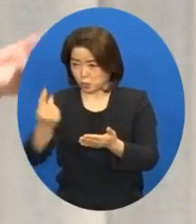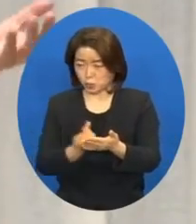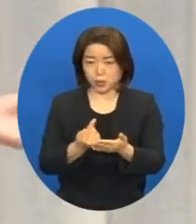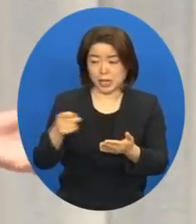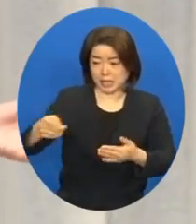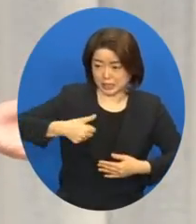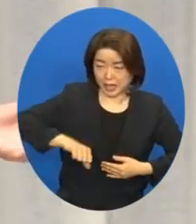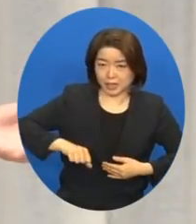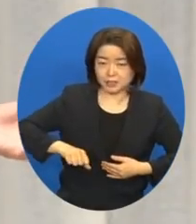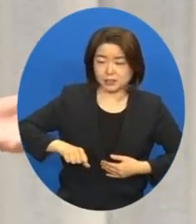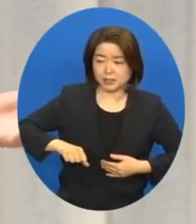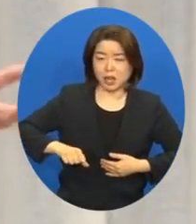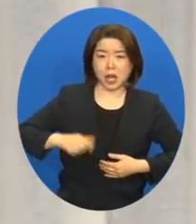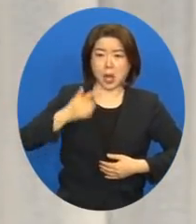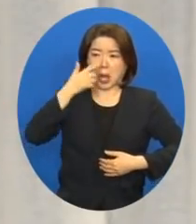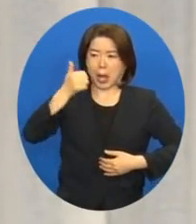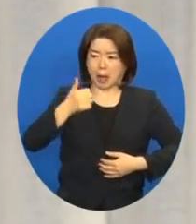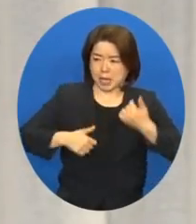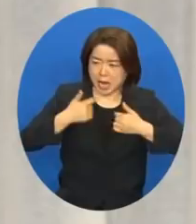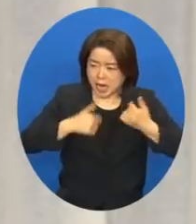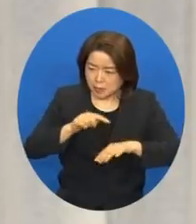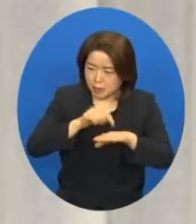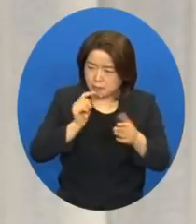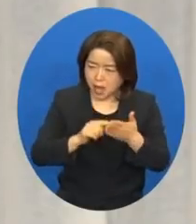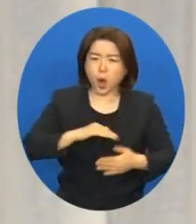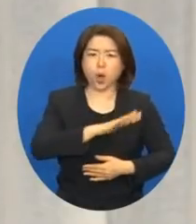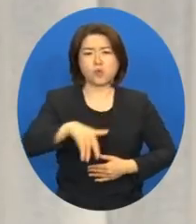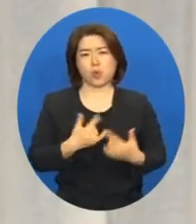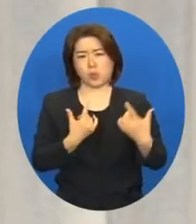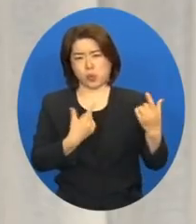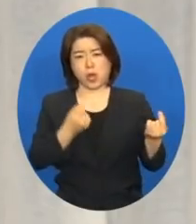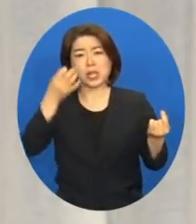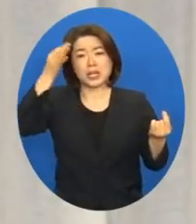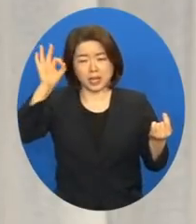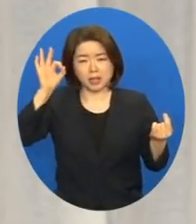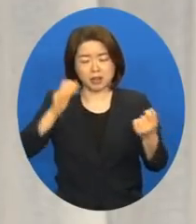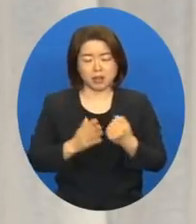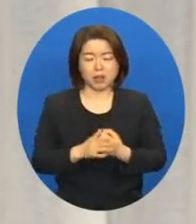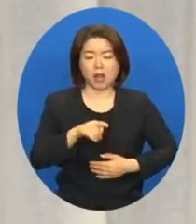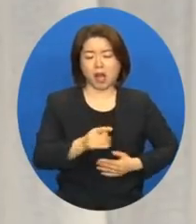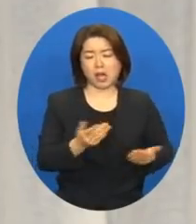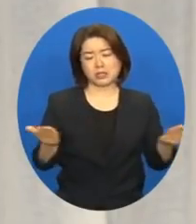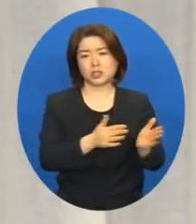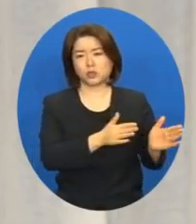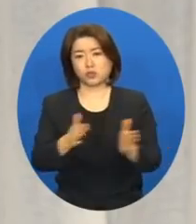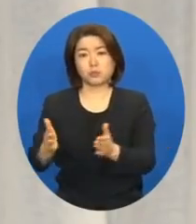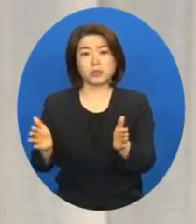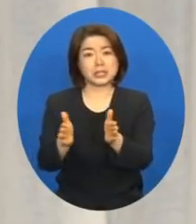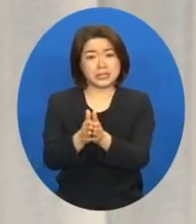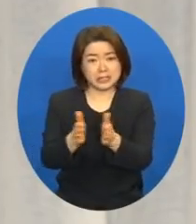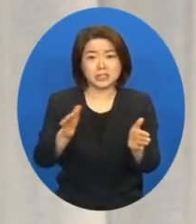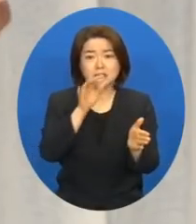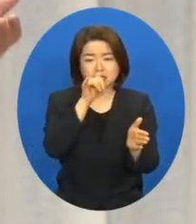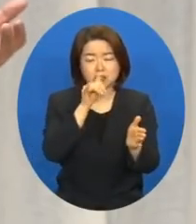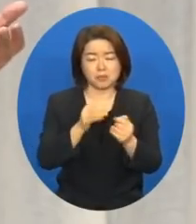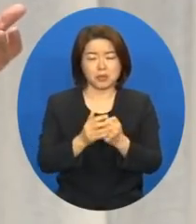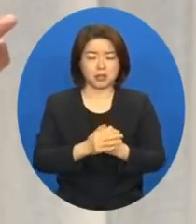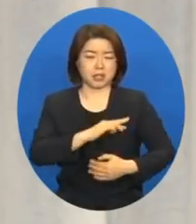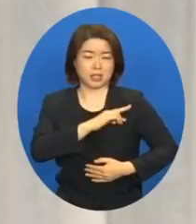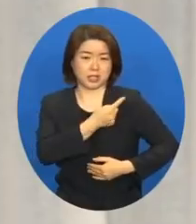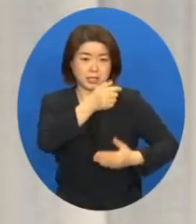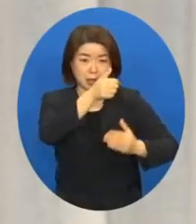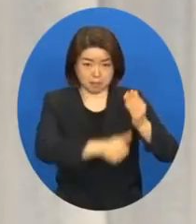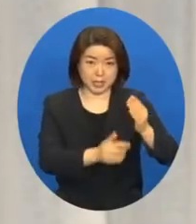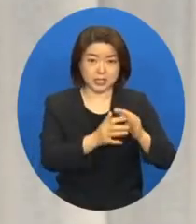기쁨으로 우리도 맞이해야 된다고 우리가 깨달았어요. 그래서 그 일을 준비하는 작업을 시작했습니다. 이단에 빠진